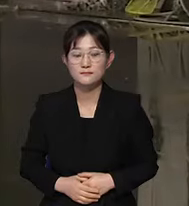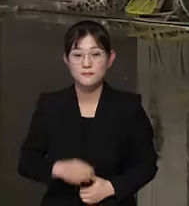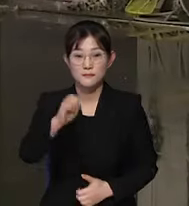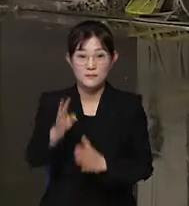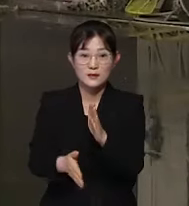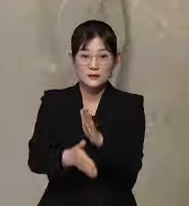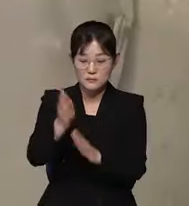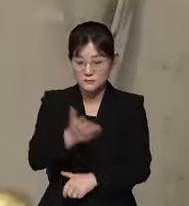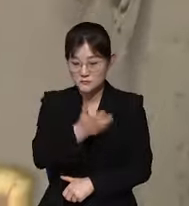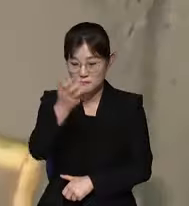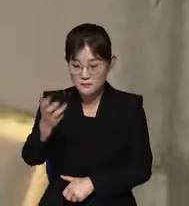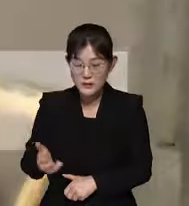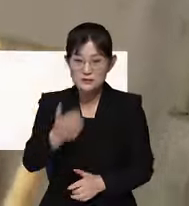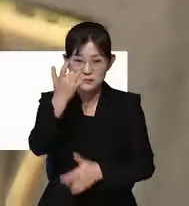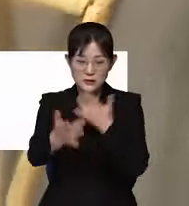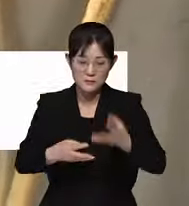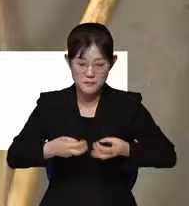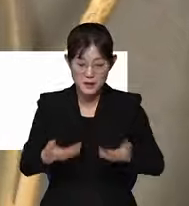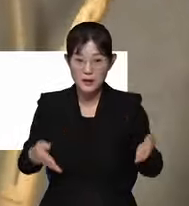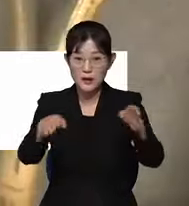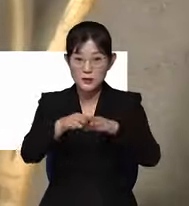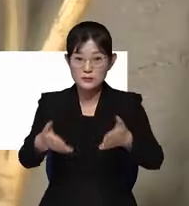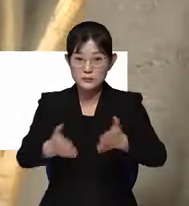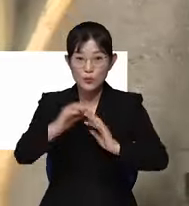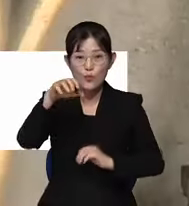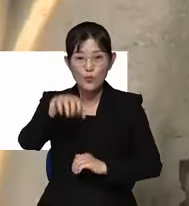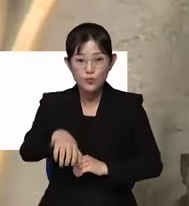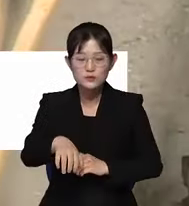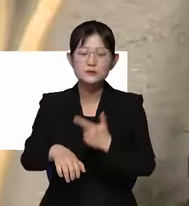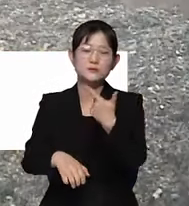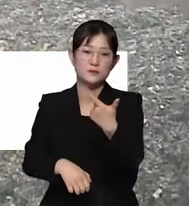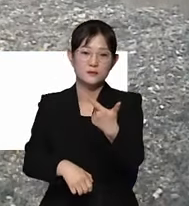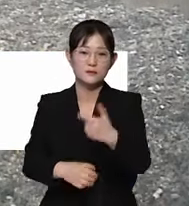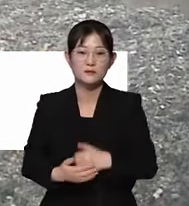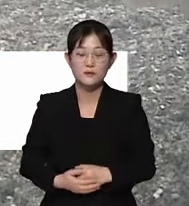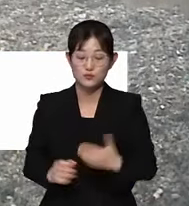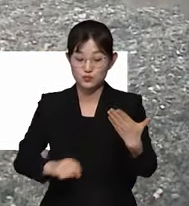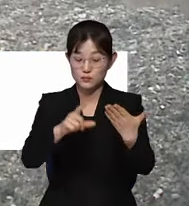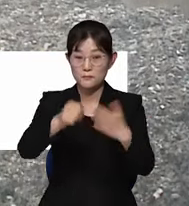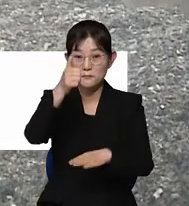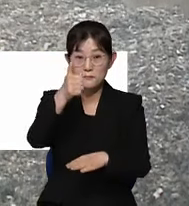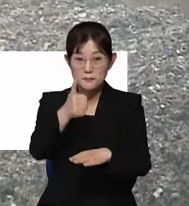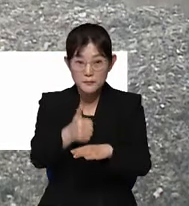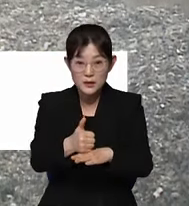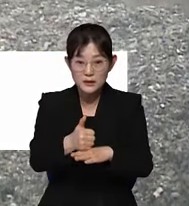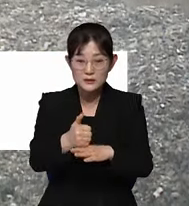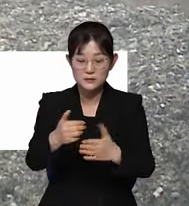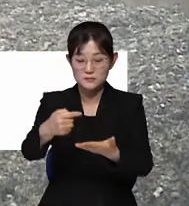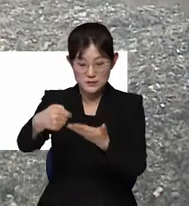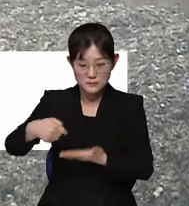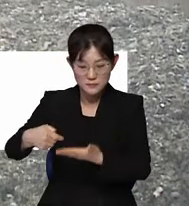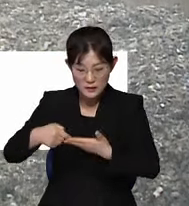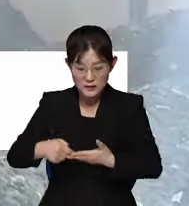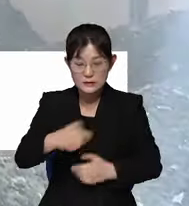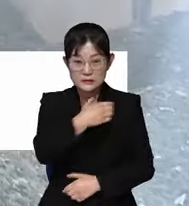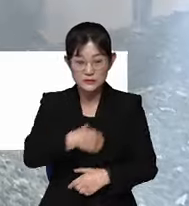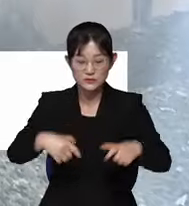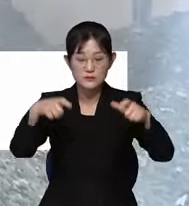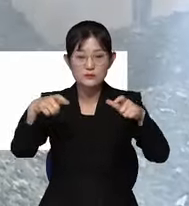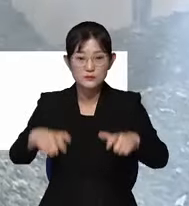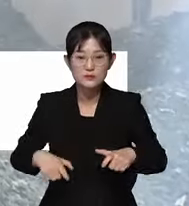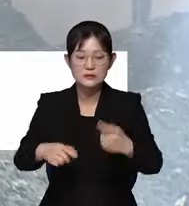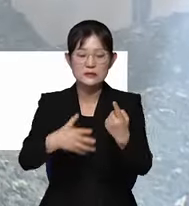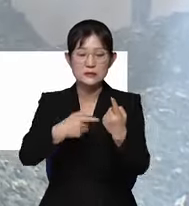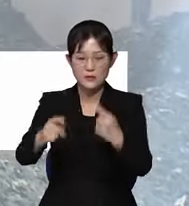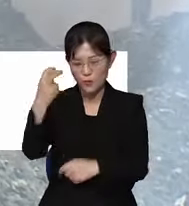광주시에 제출된 자원해수시설 입지 후보지는 6곳입니다. 지난달 말 후보지 신청을 받은 자치구들은 1차